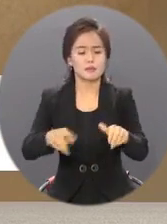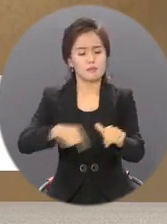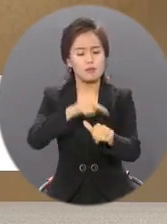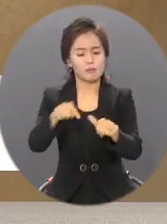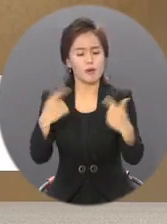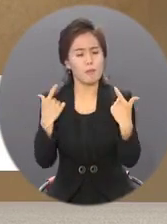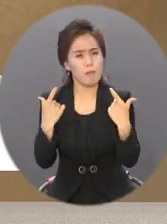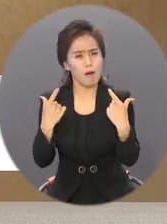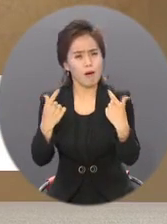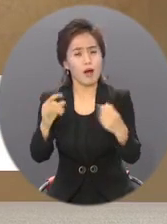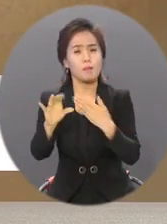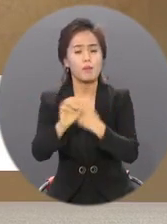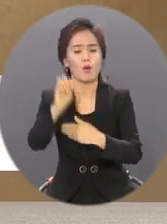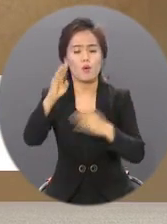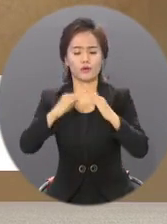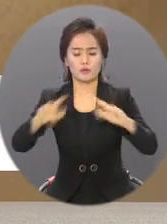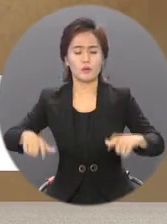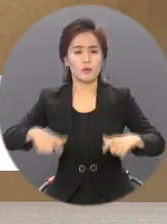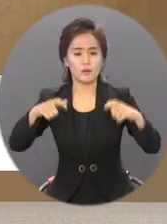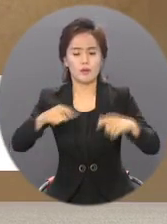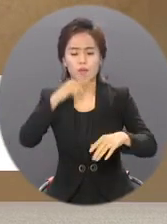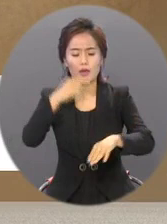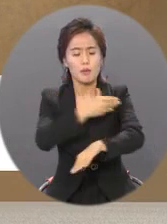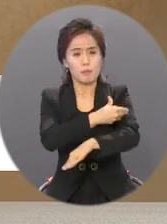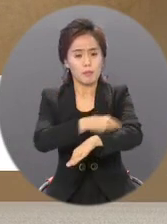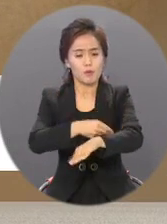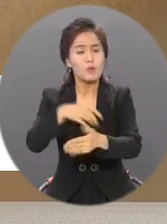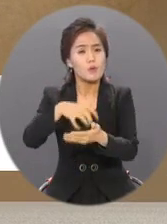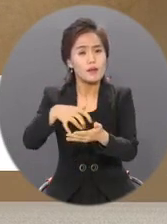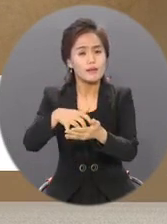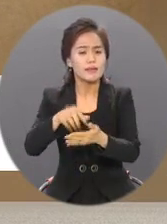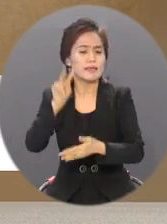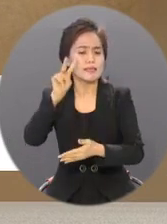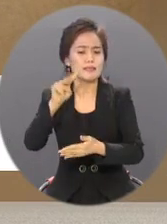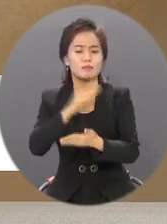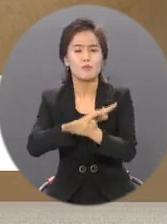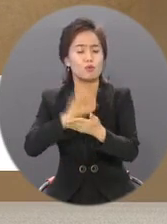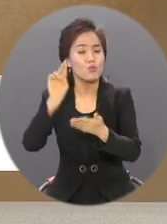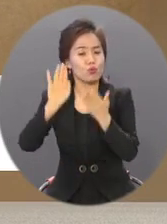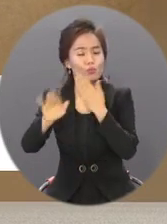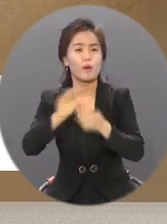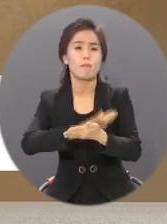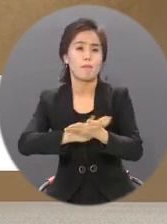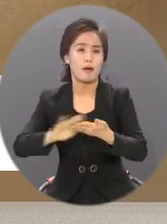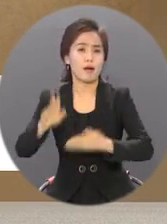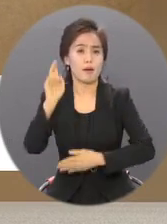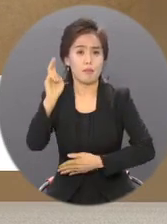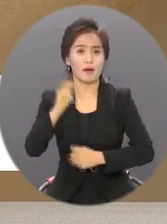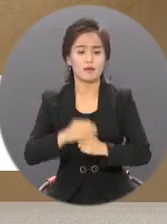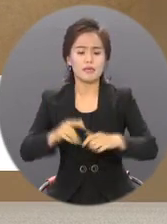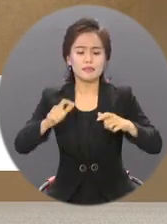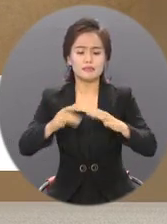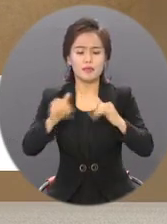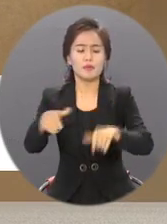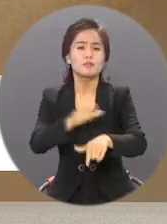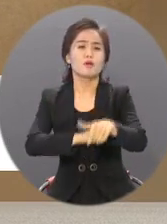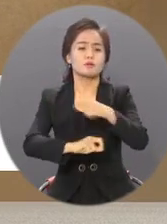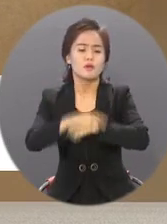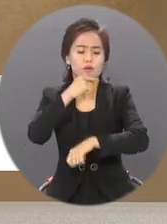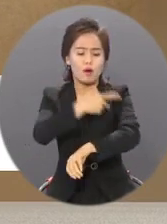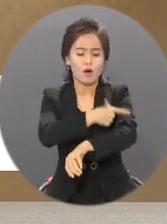상태가 계속 이어지면 광주 전남 지역의 혈액 제고가 이틀 분 밖에 남지 않게 됩니다 지역민들의 적극적인